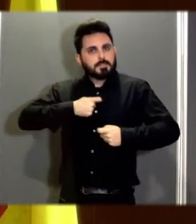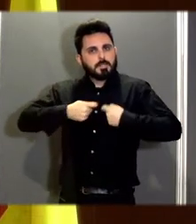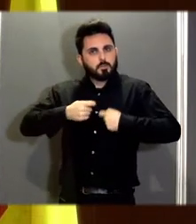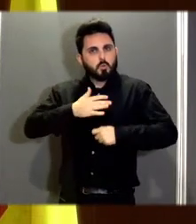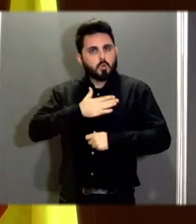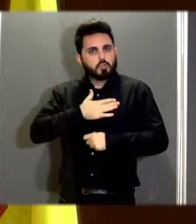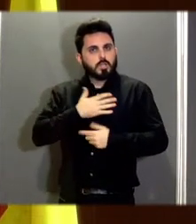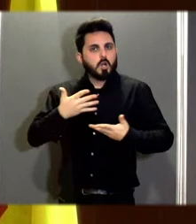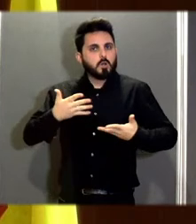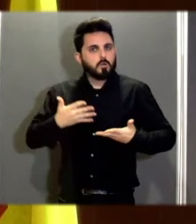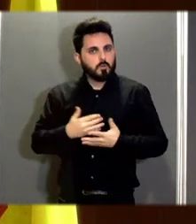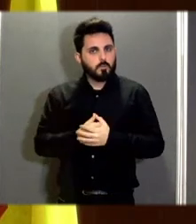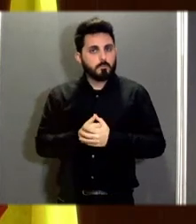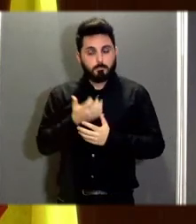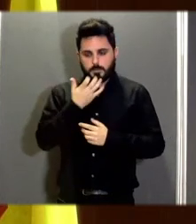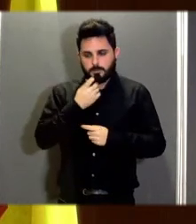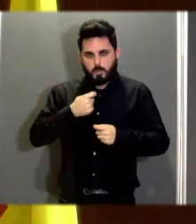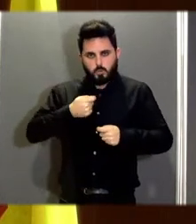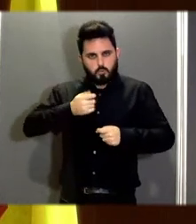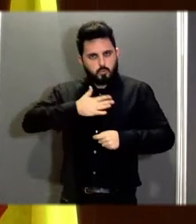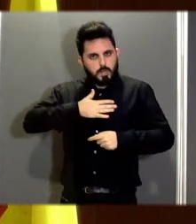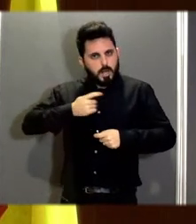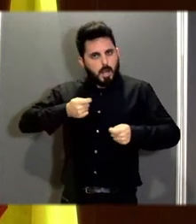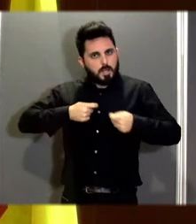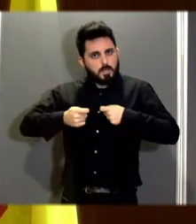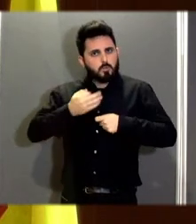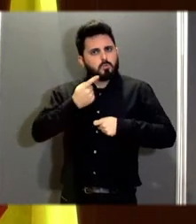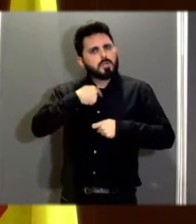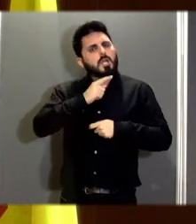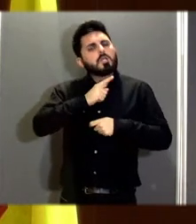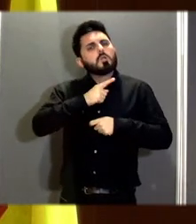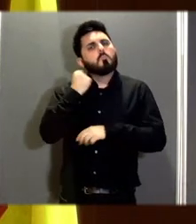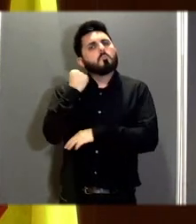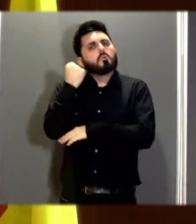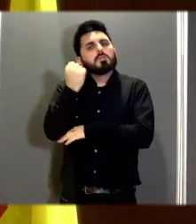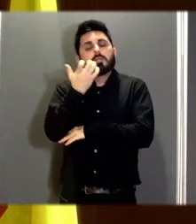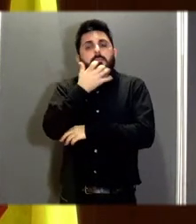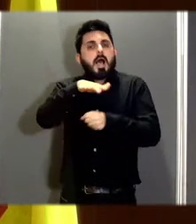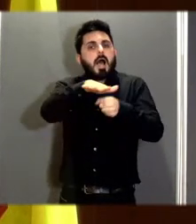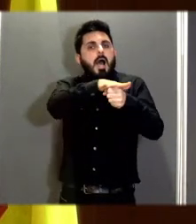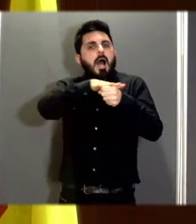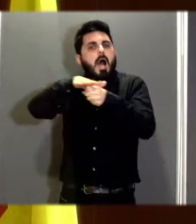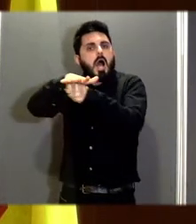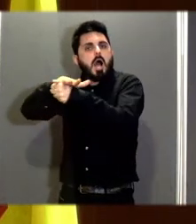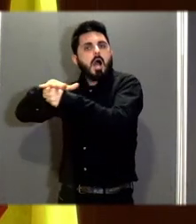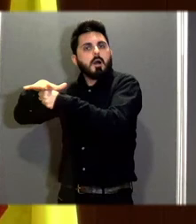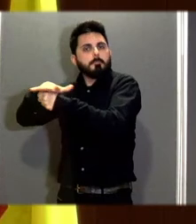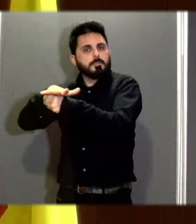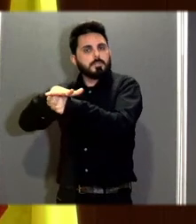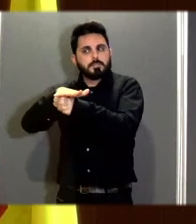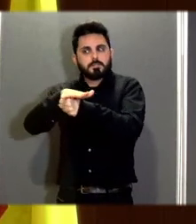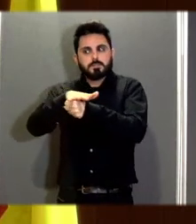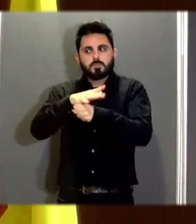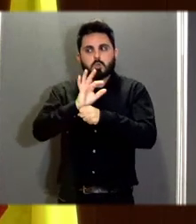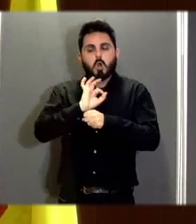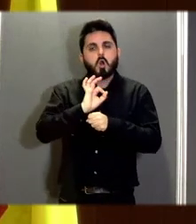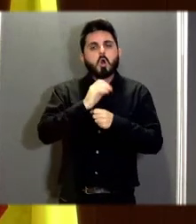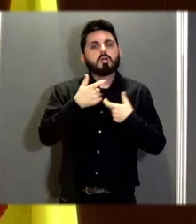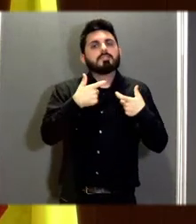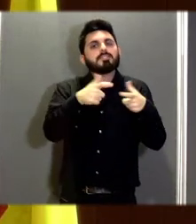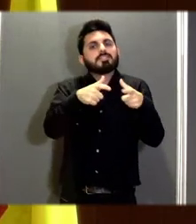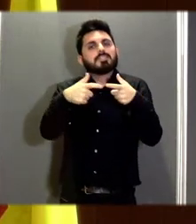És un actiu nostre que tenim una gran potència en diversos àmbits, en diversos sectors, i el